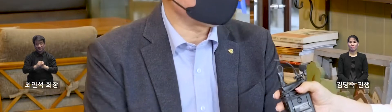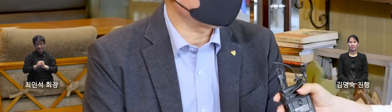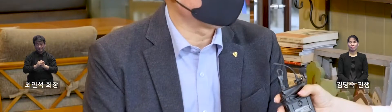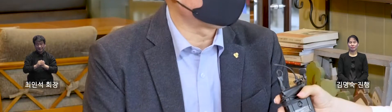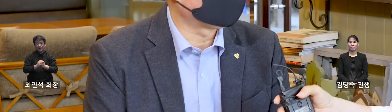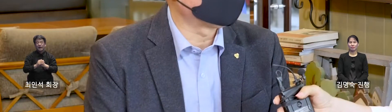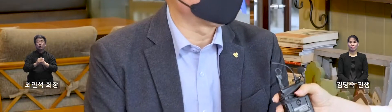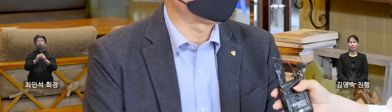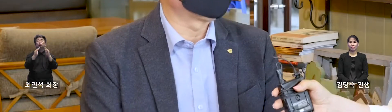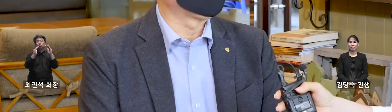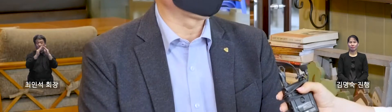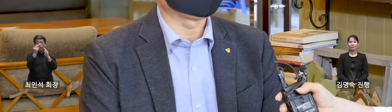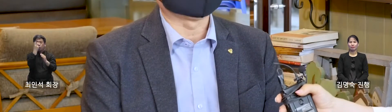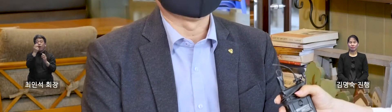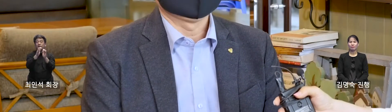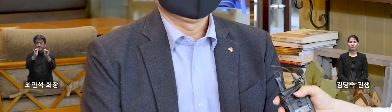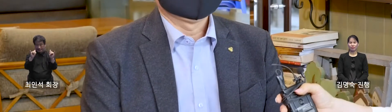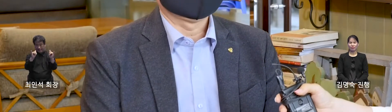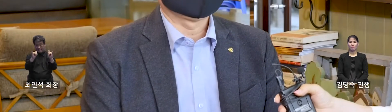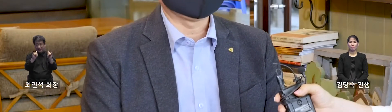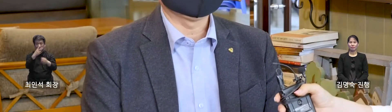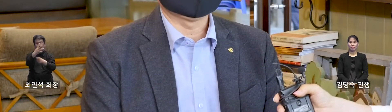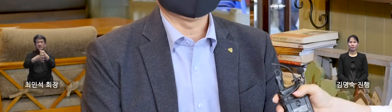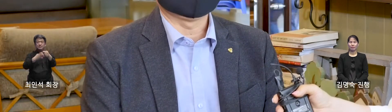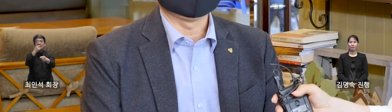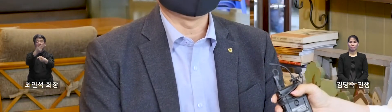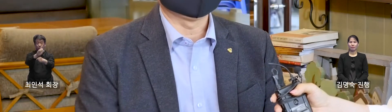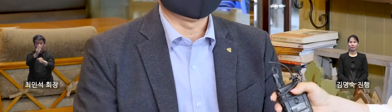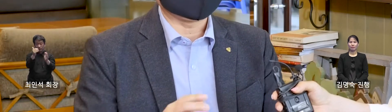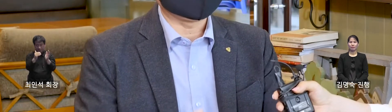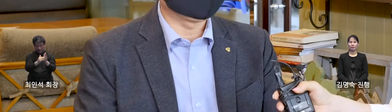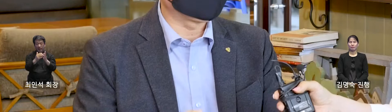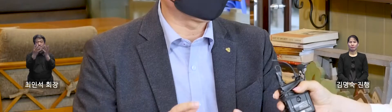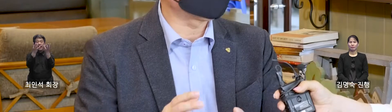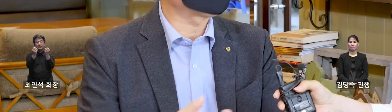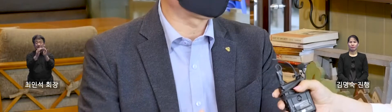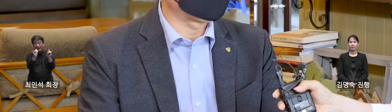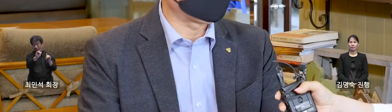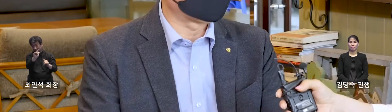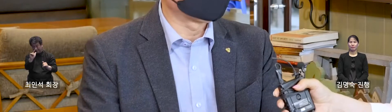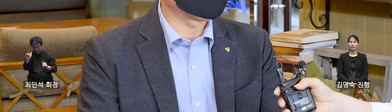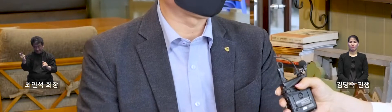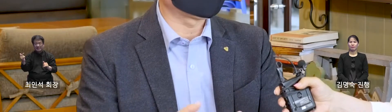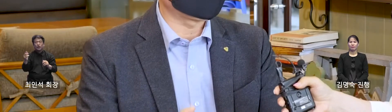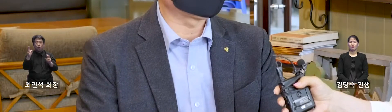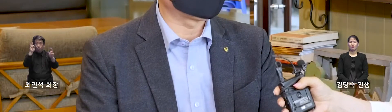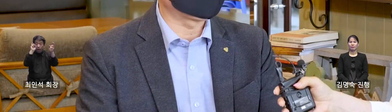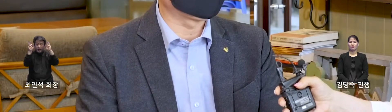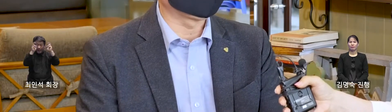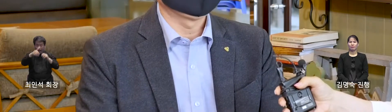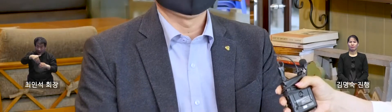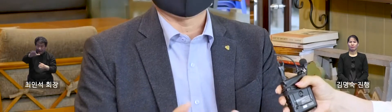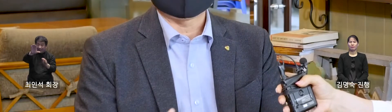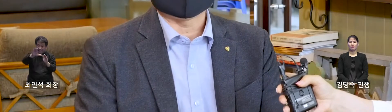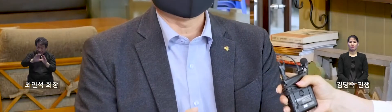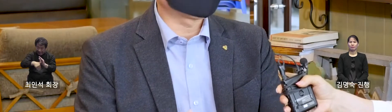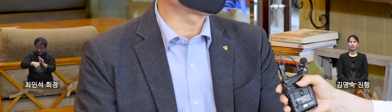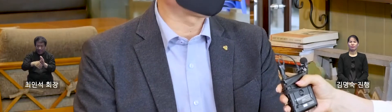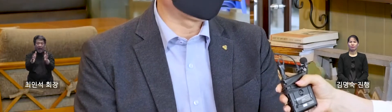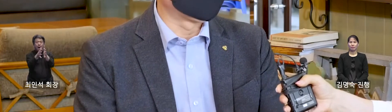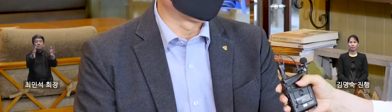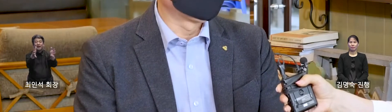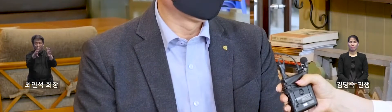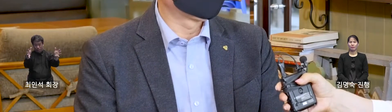주택관리사의 날 31주년이 되는 해인데요. 많은 주민분들이 아침에 출근하실 때, 직장으로 출근하실 때,